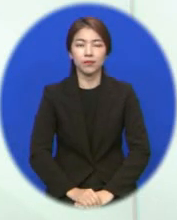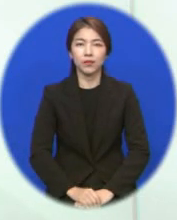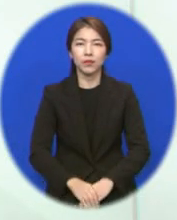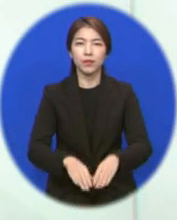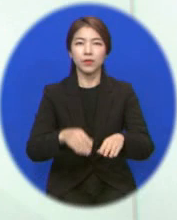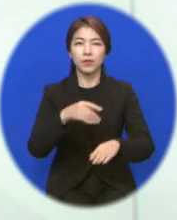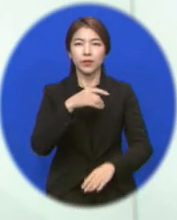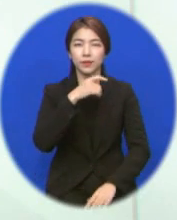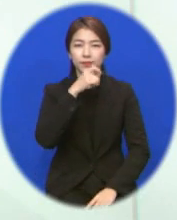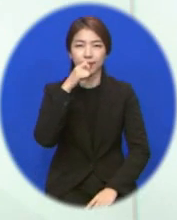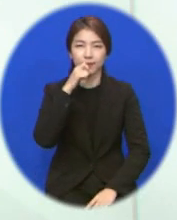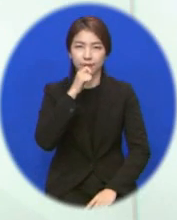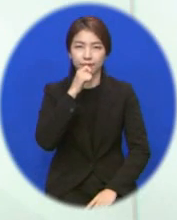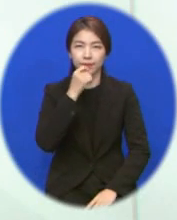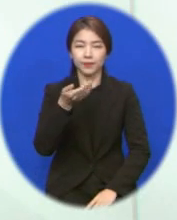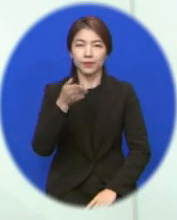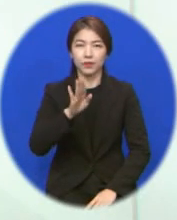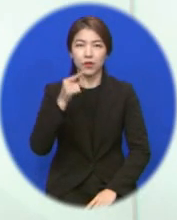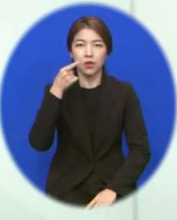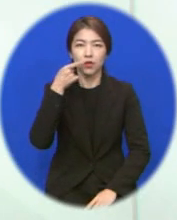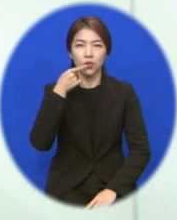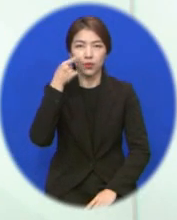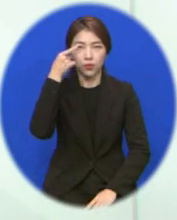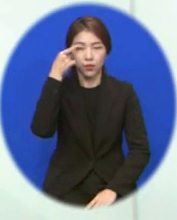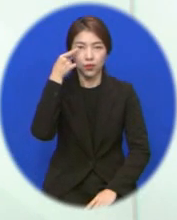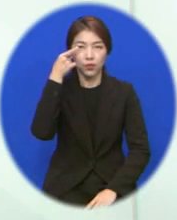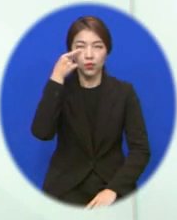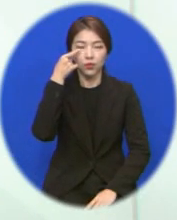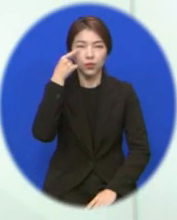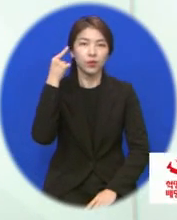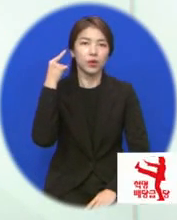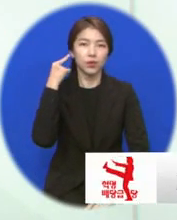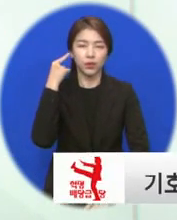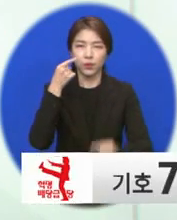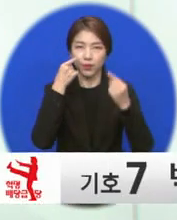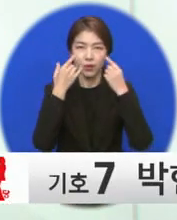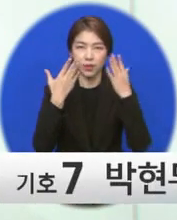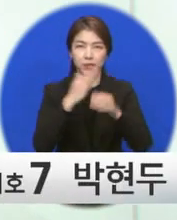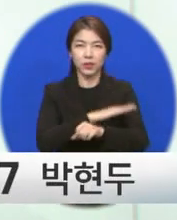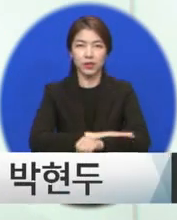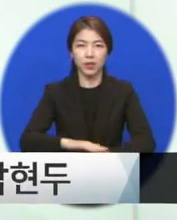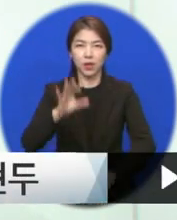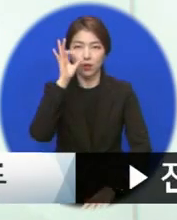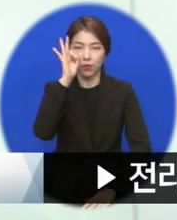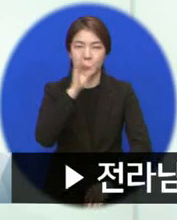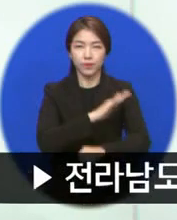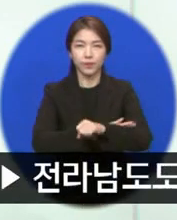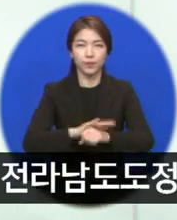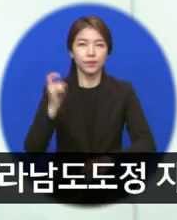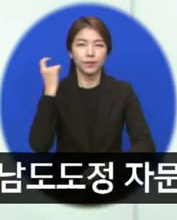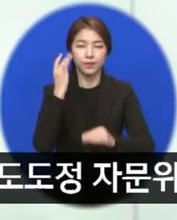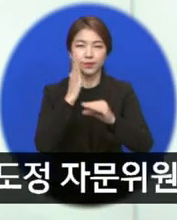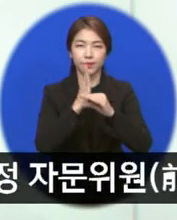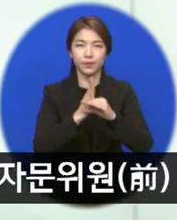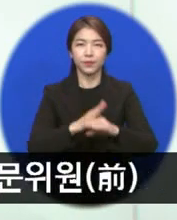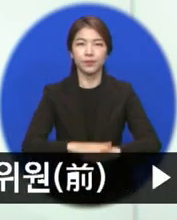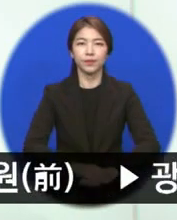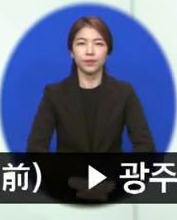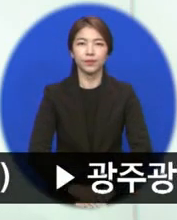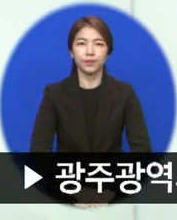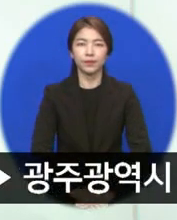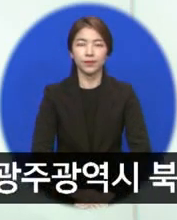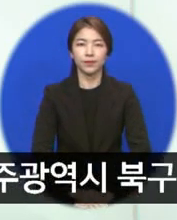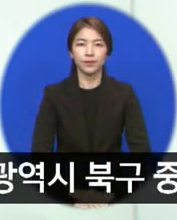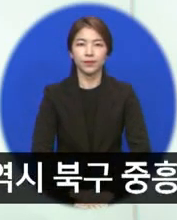비록길이막혀있지만,우리의눈과 귀는뚫려있어서잘보고 잘들을